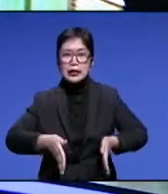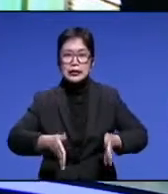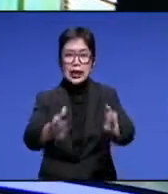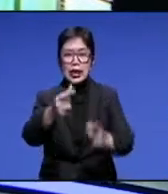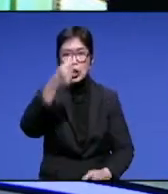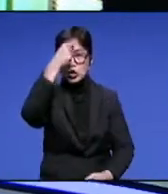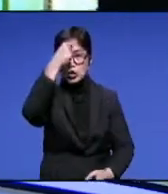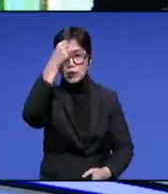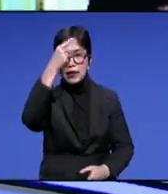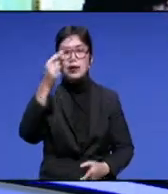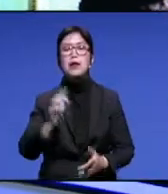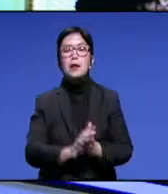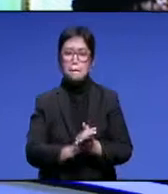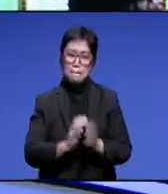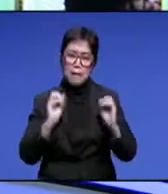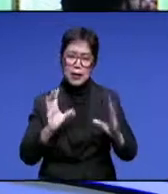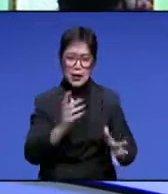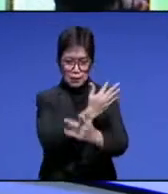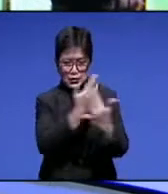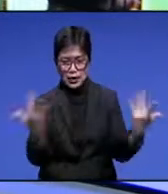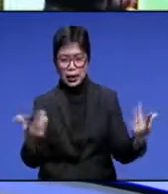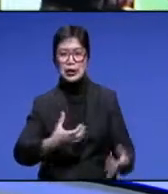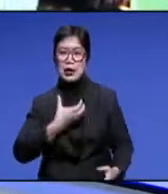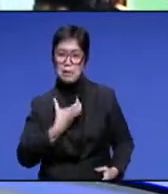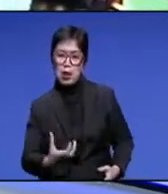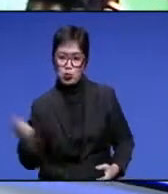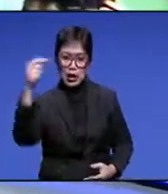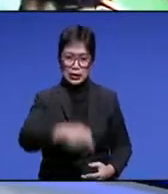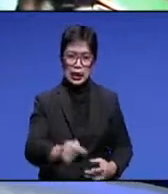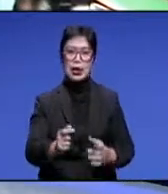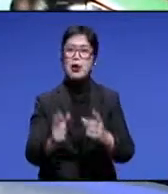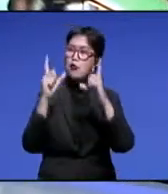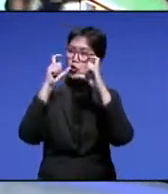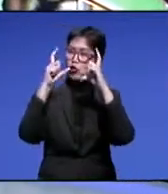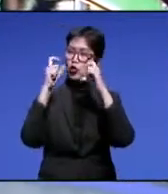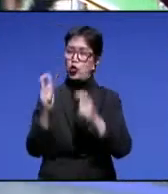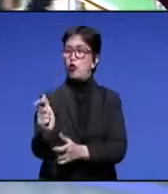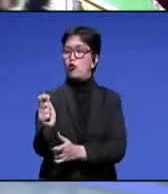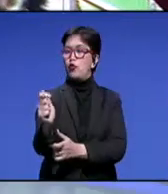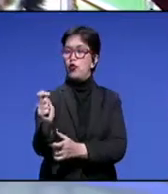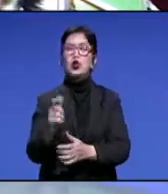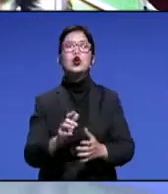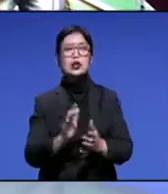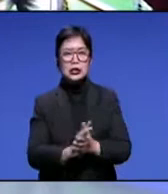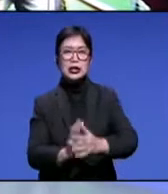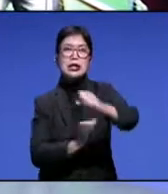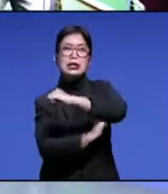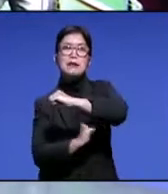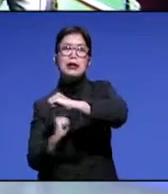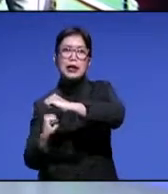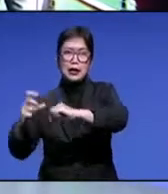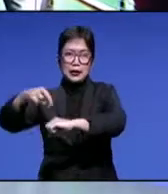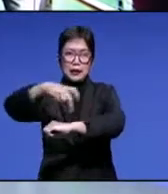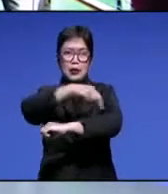tidak luput dari kunjungan masyarakat yang ingin berswafoto. Situasi yang nyaris sama juga terekam semalam di kawasan Air Mancur Menari